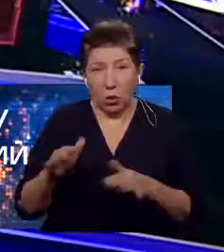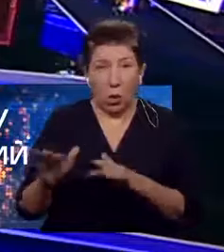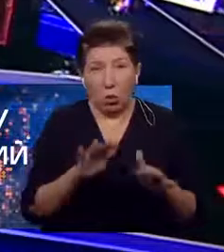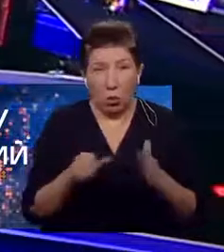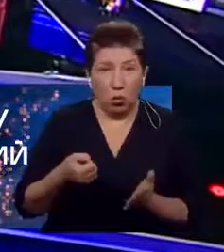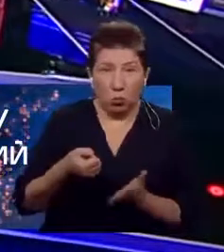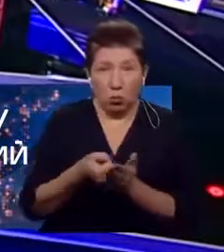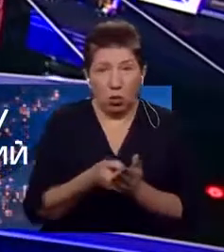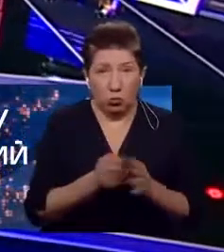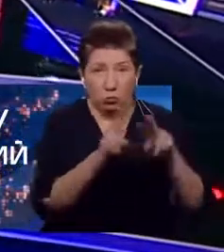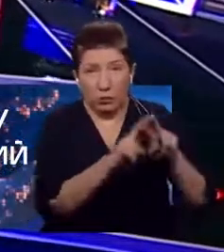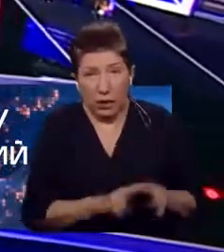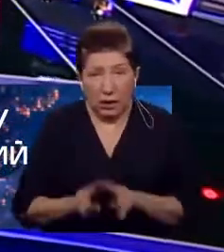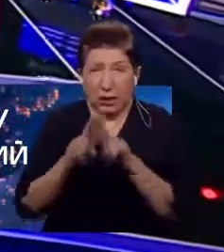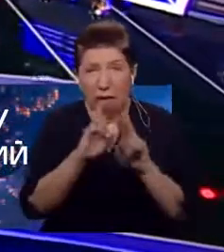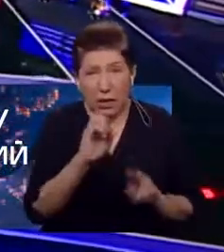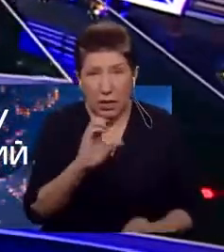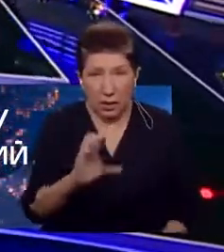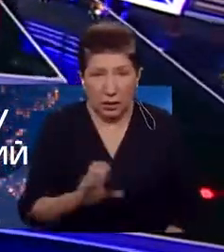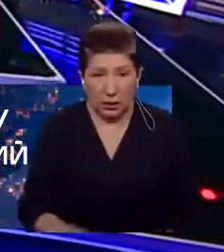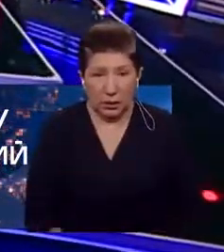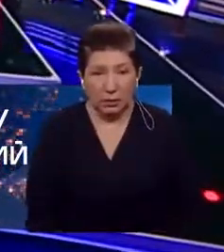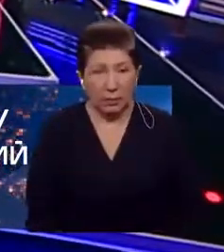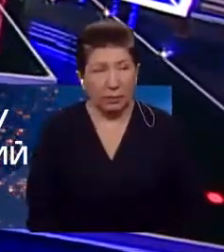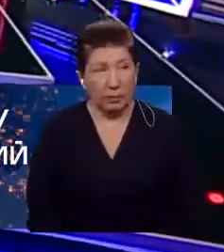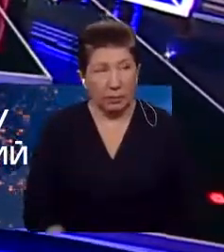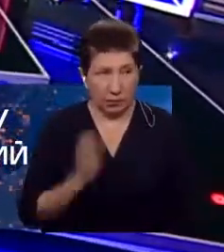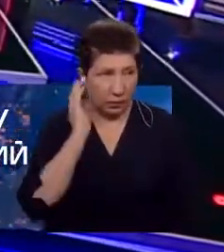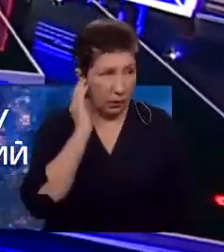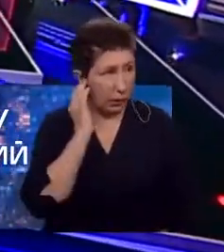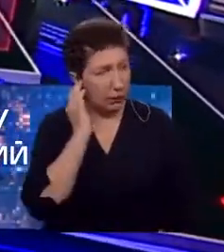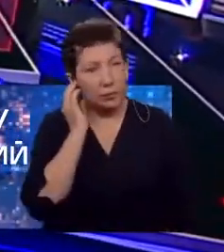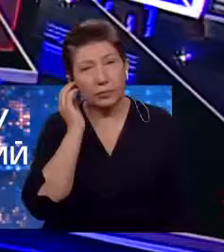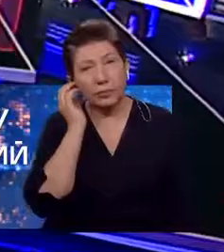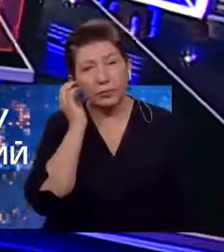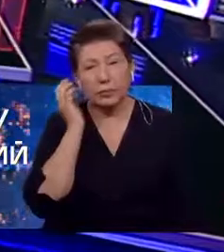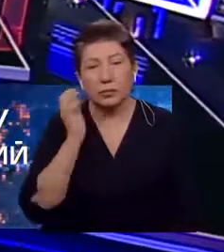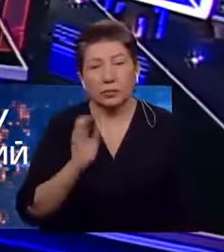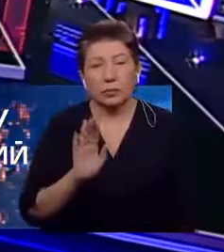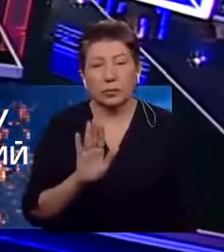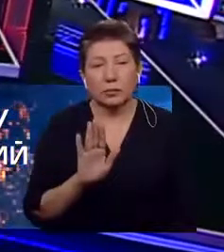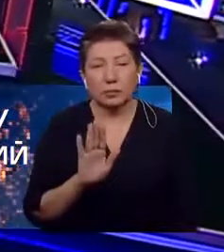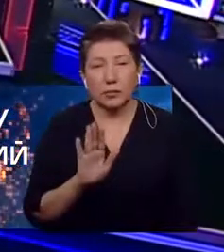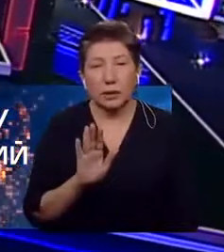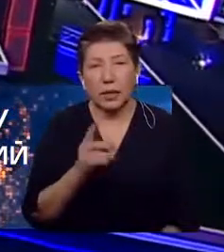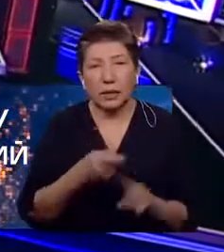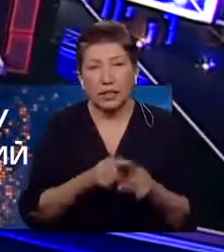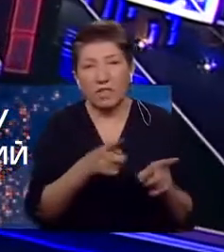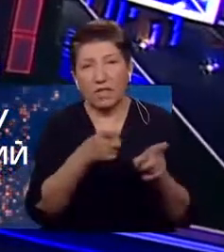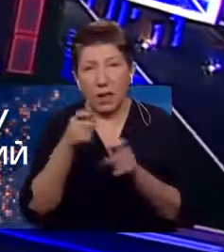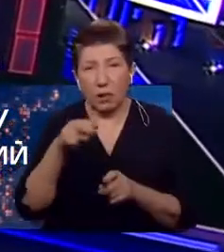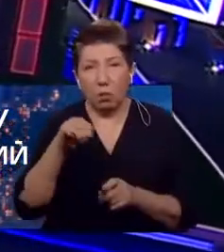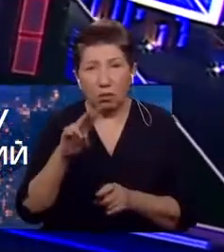до асоціації з Європейським Союзом. Оце ми маємо ціну на сьогоднішній день. Пані Луценко. Це втягнення